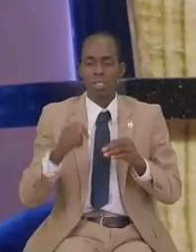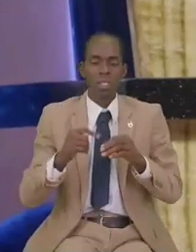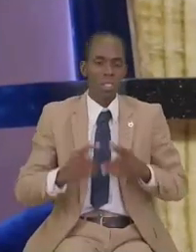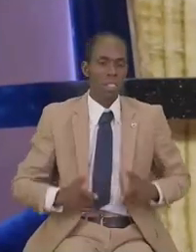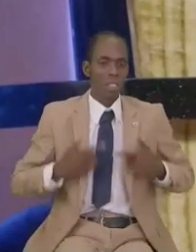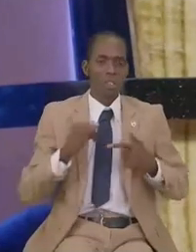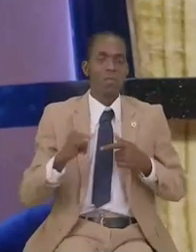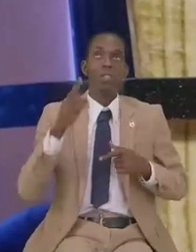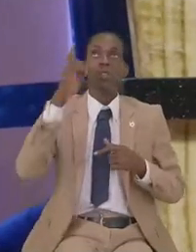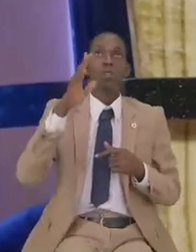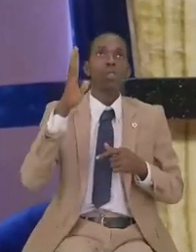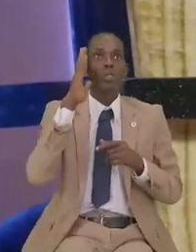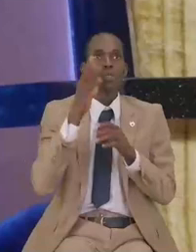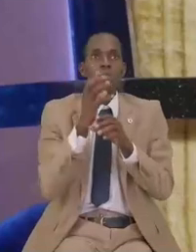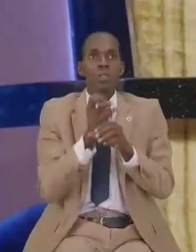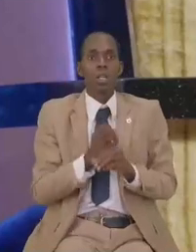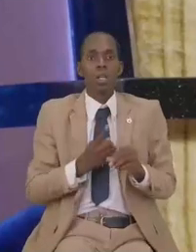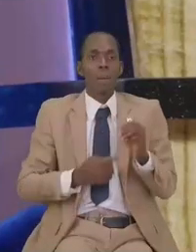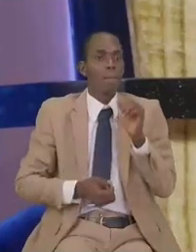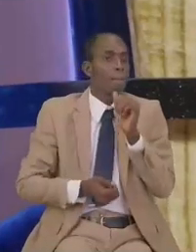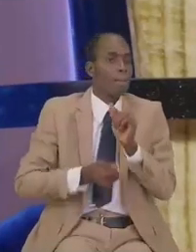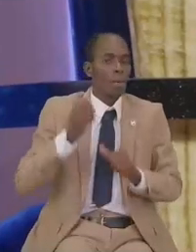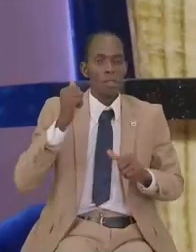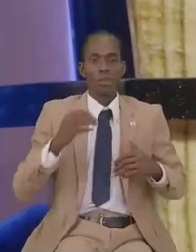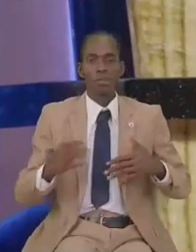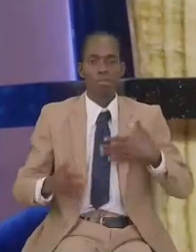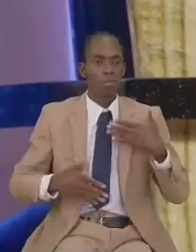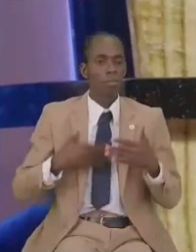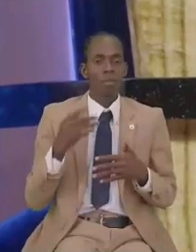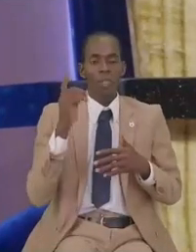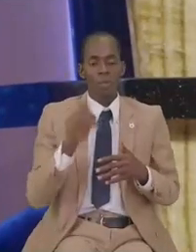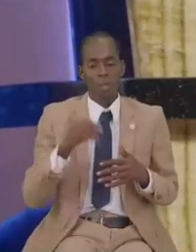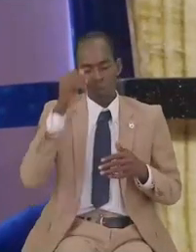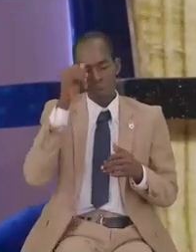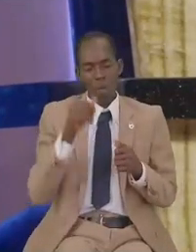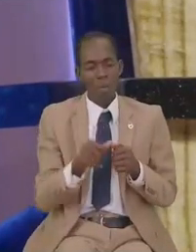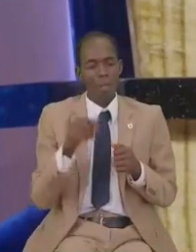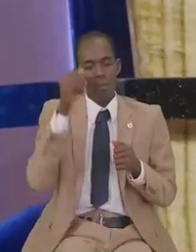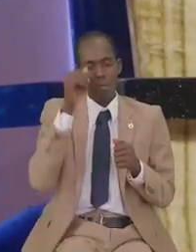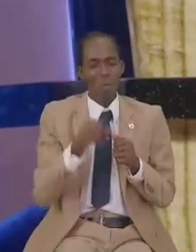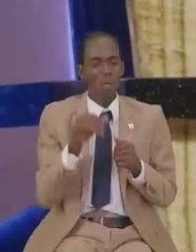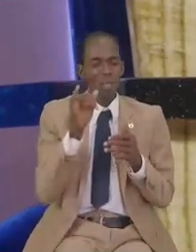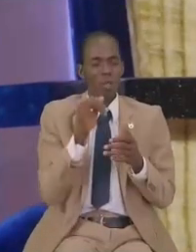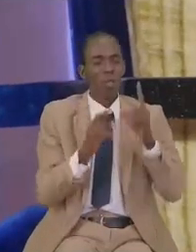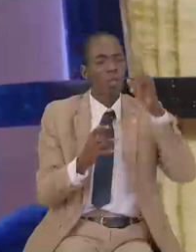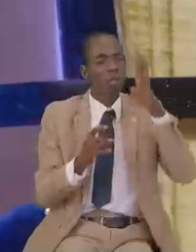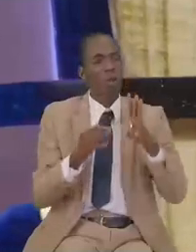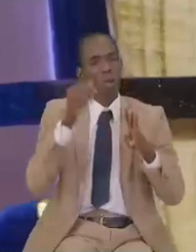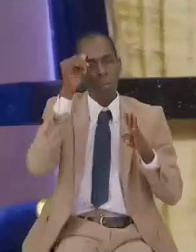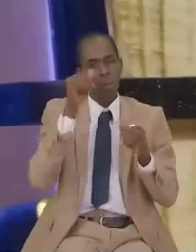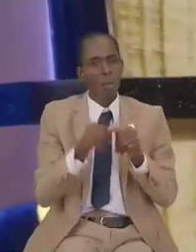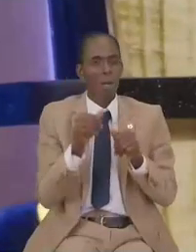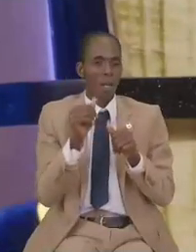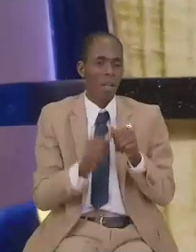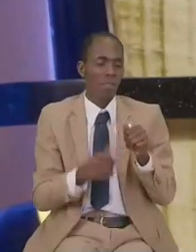de leur joie. Alors ils devaient aussi comprendre que quand ils se rappellent Jérusalem, ils